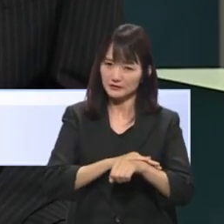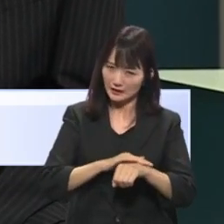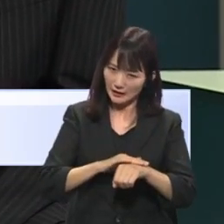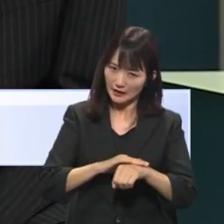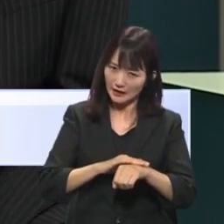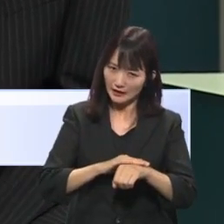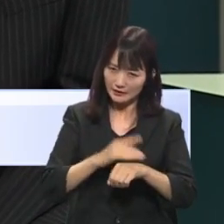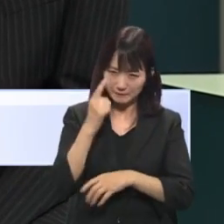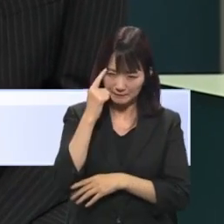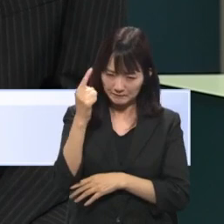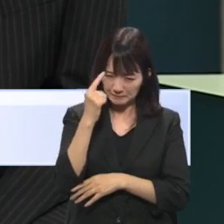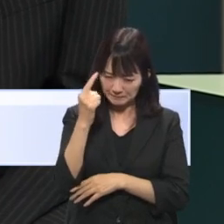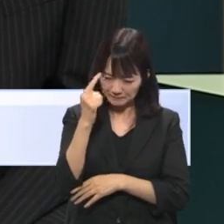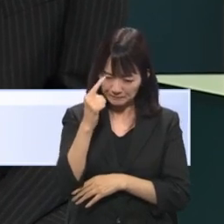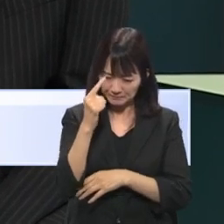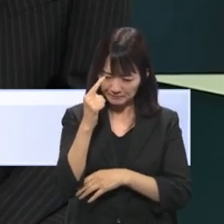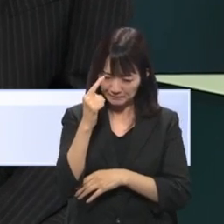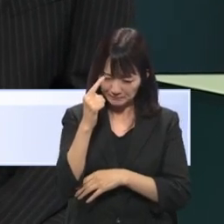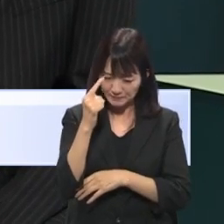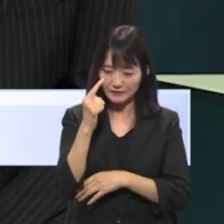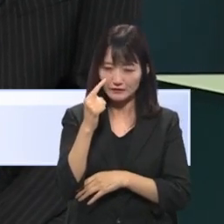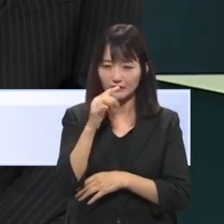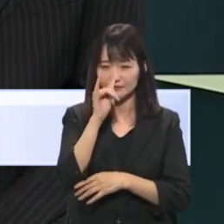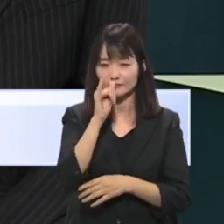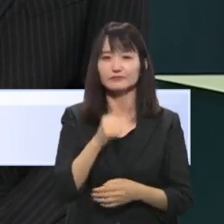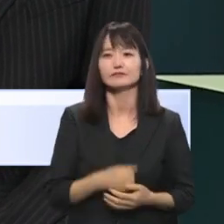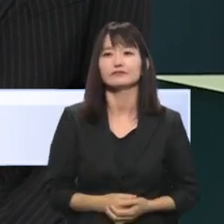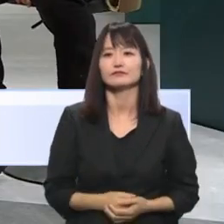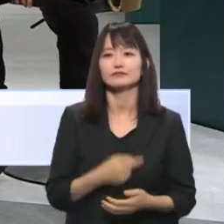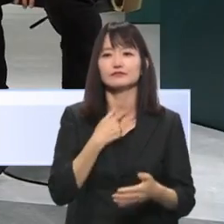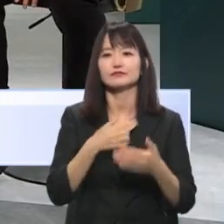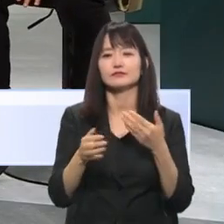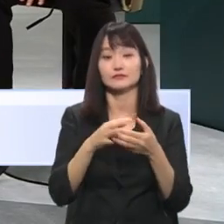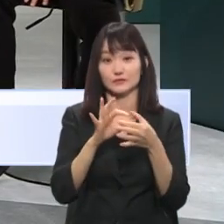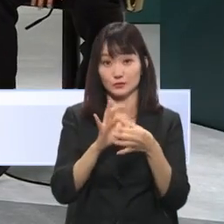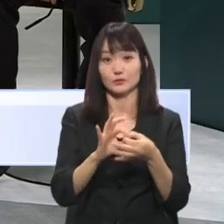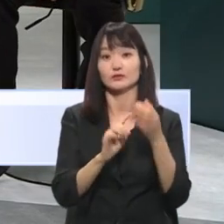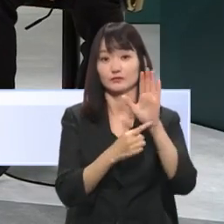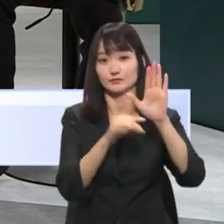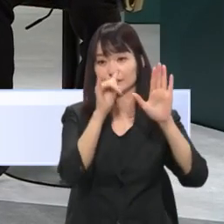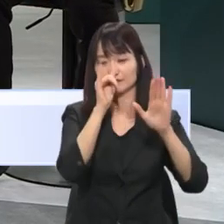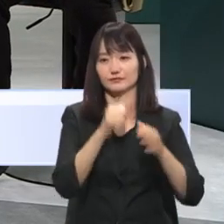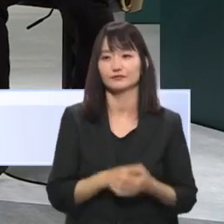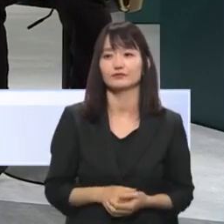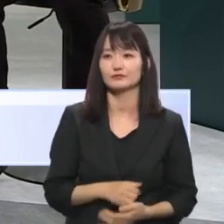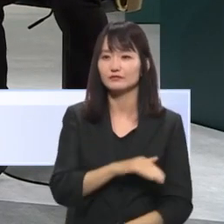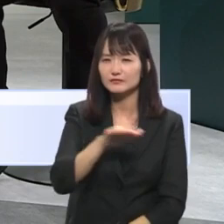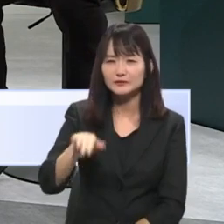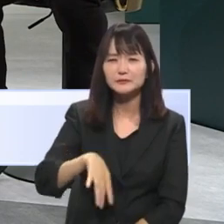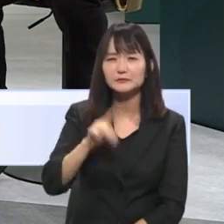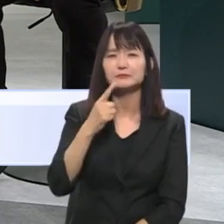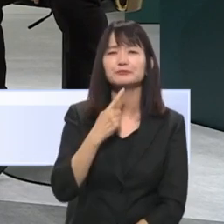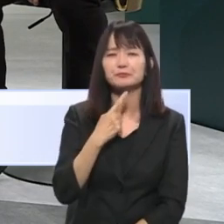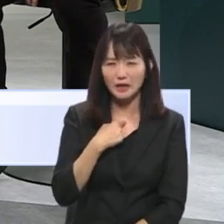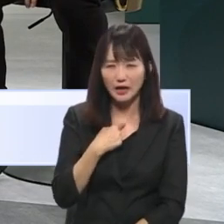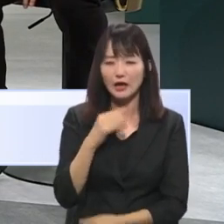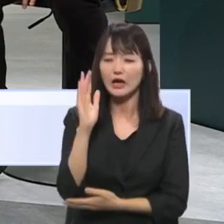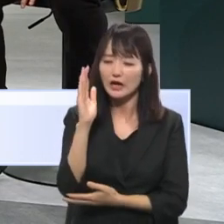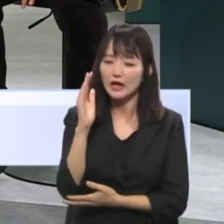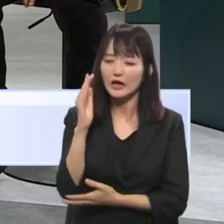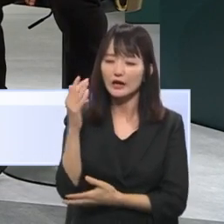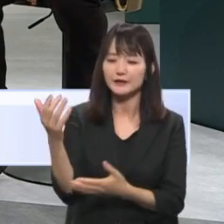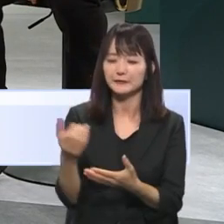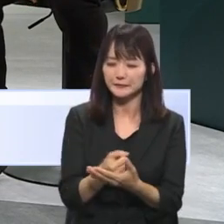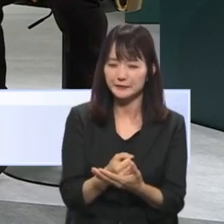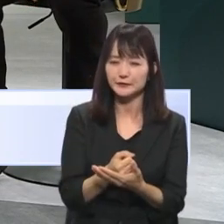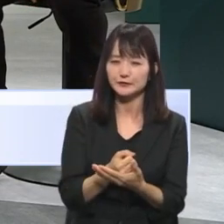편이긴 해요 그 시리즈 같은 경우는 경험에서 우러나거든요 결국은 처음에는 이제 저희가 많이 겪어 봤던 이야기들을 좀